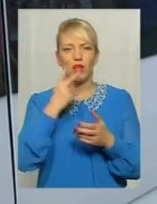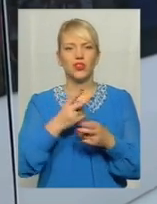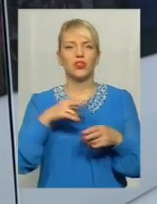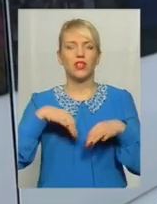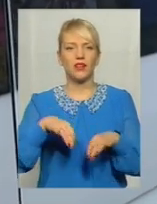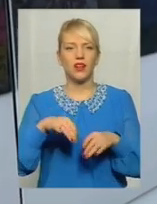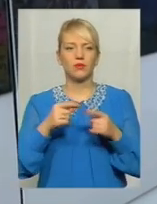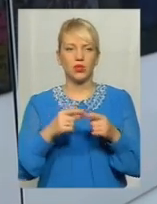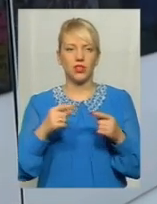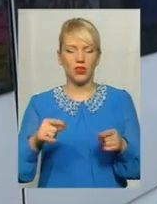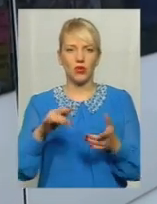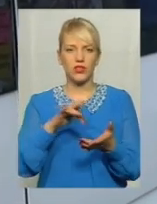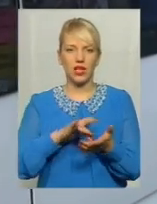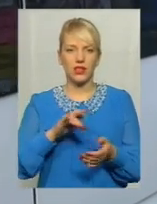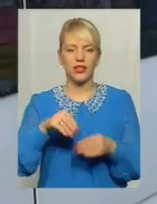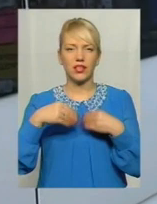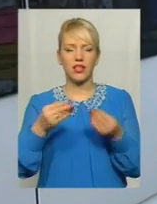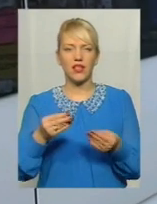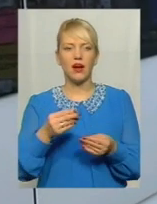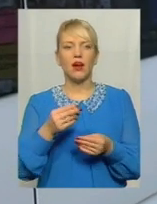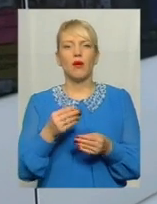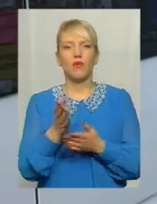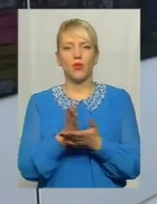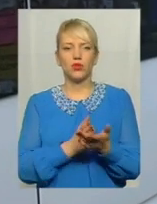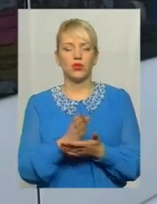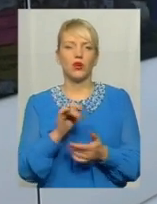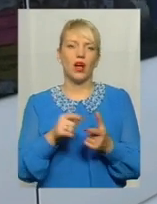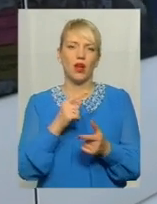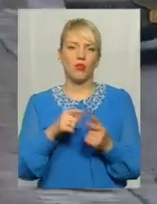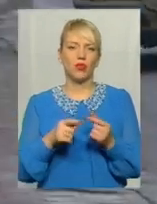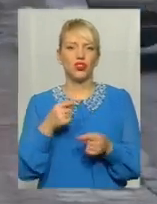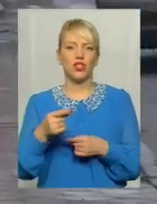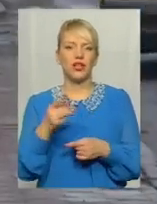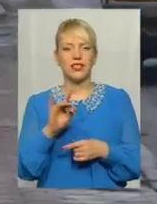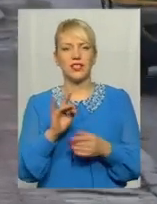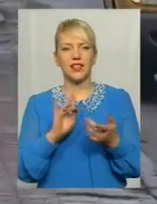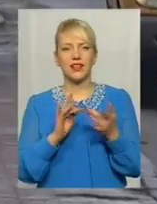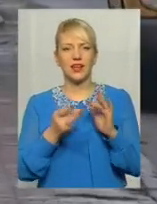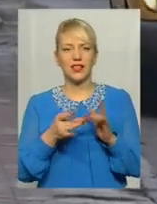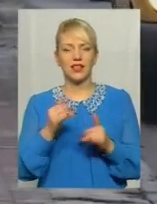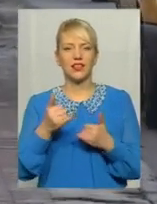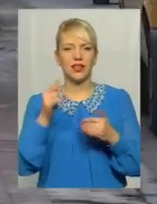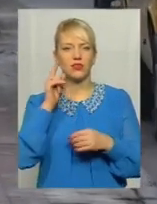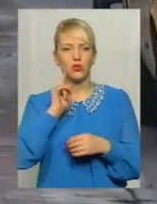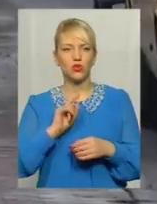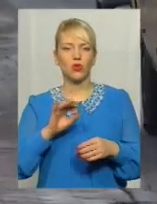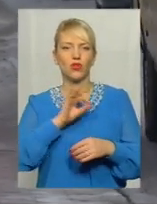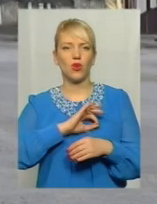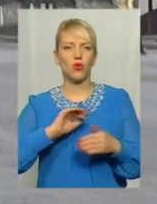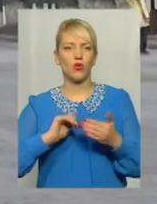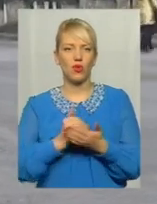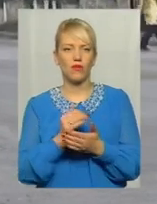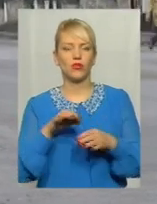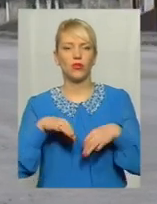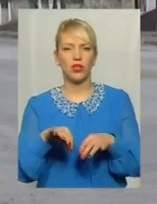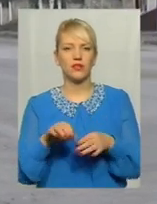засобах, у центрі надання адміністративних послуг або ж завантажити через інтернет. Для зручності користування оновленою транспортною мережею